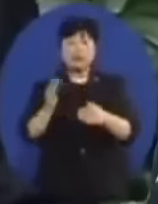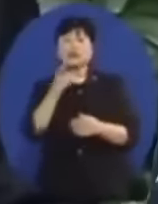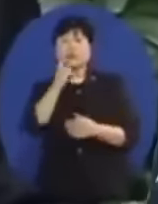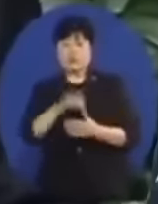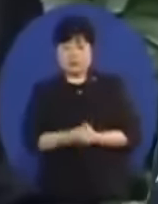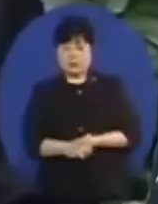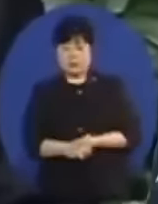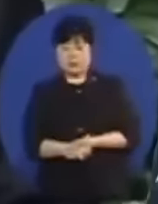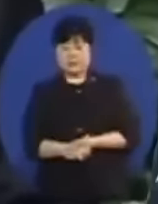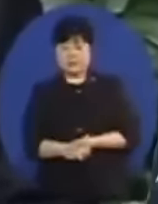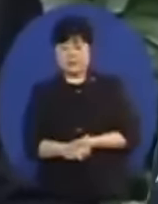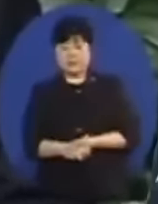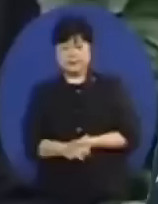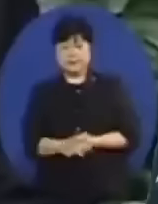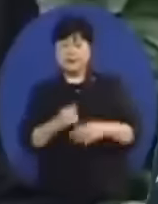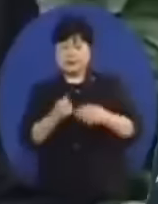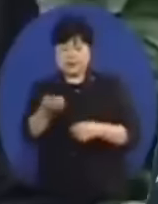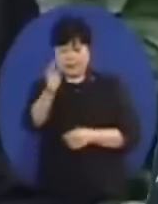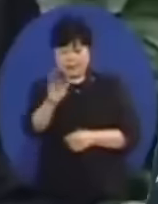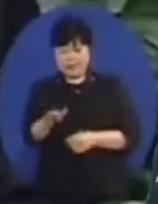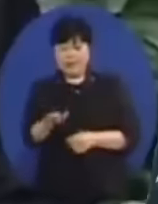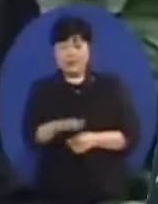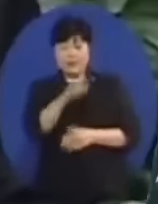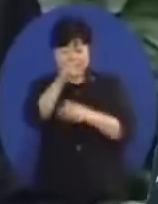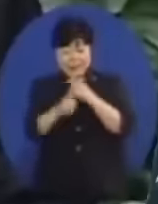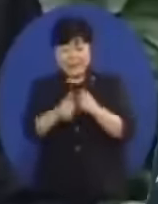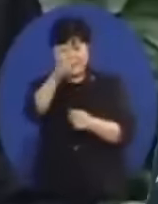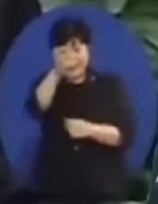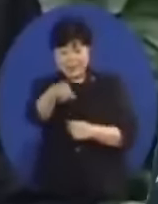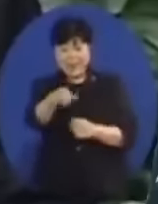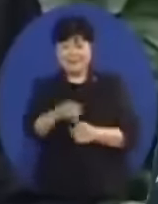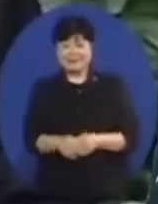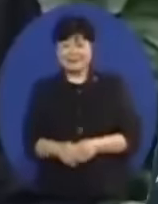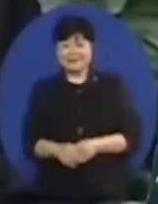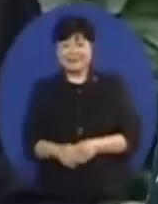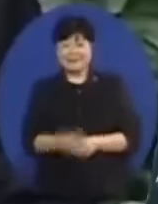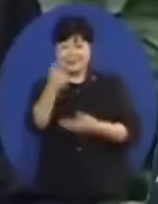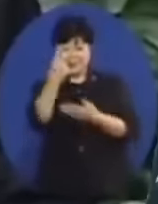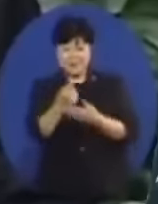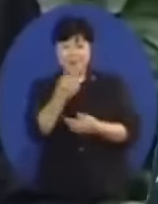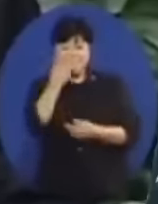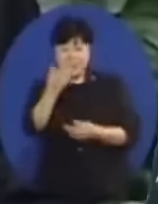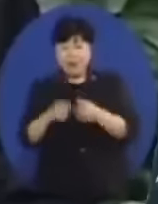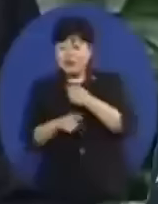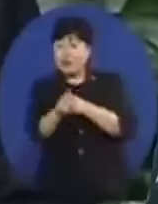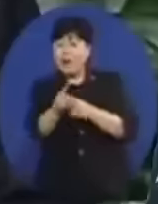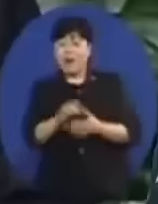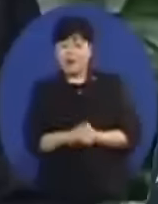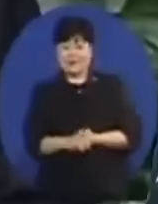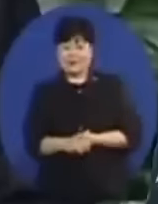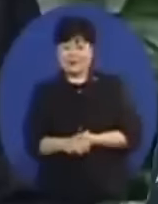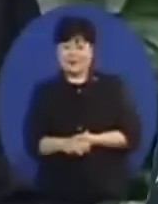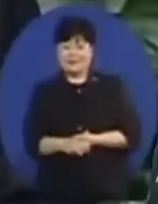못하더니. 그런데 우리가 하나님 앞에 나올 수 있는 것은